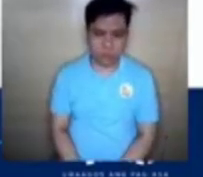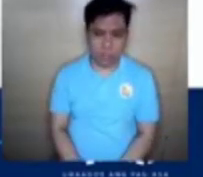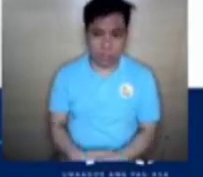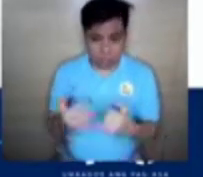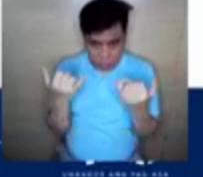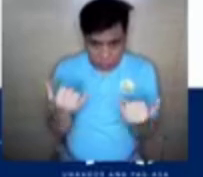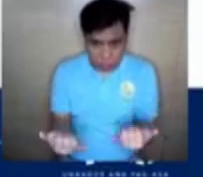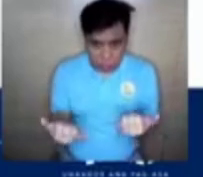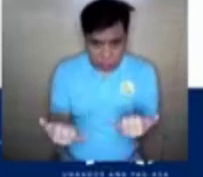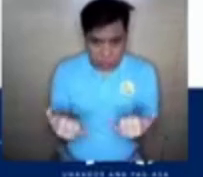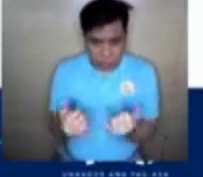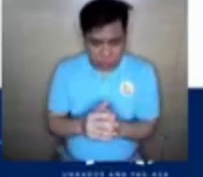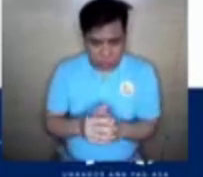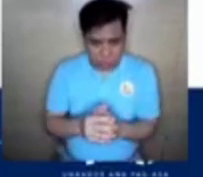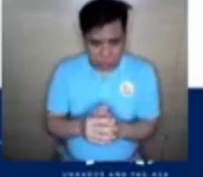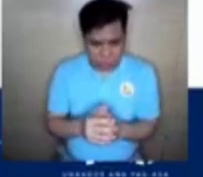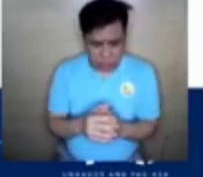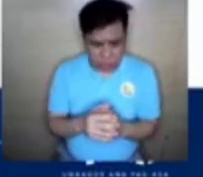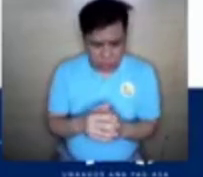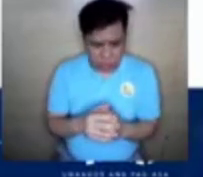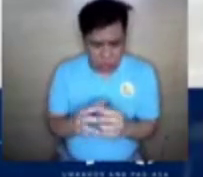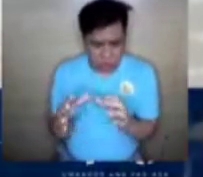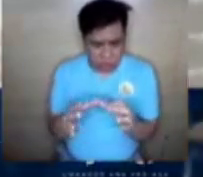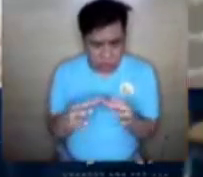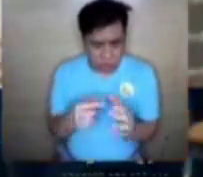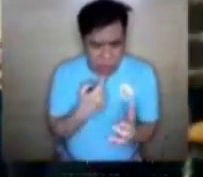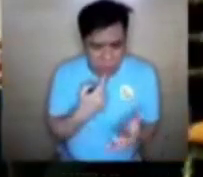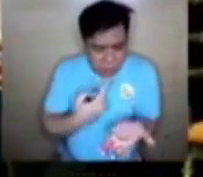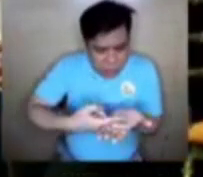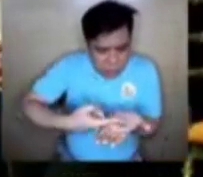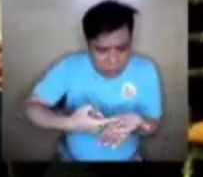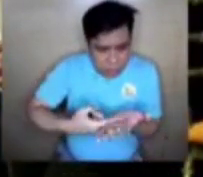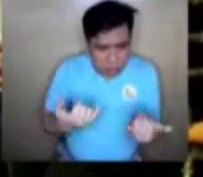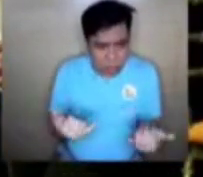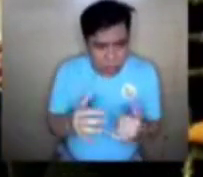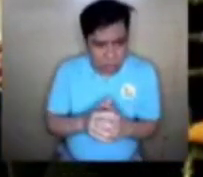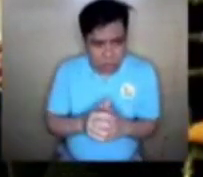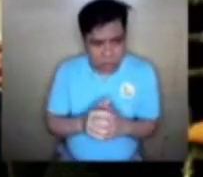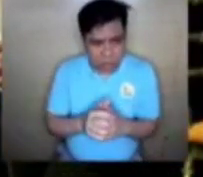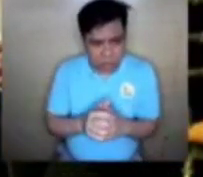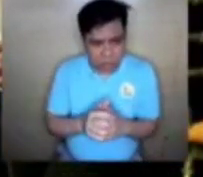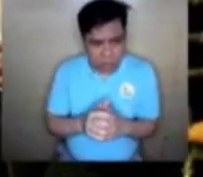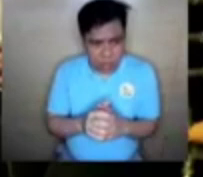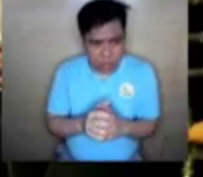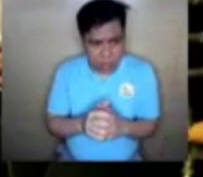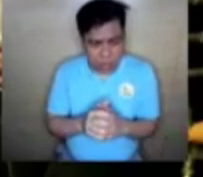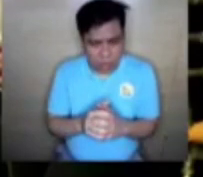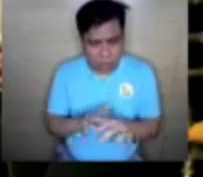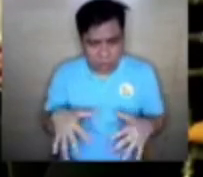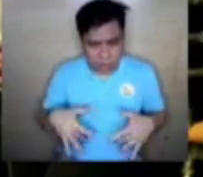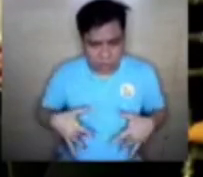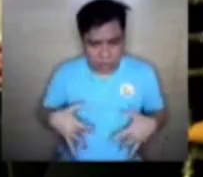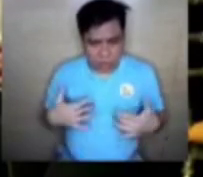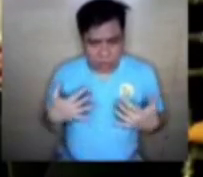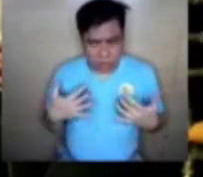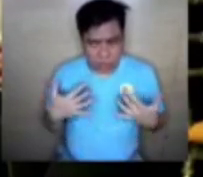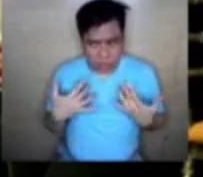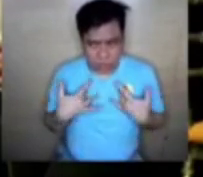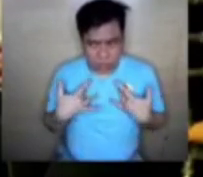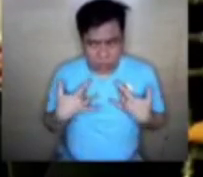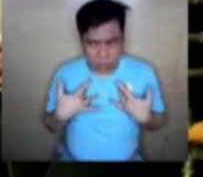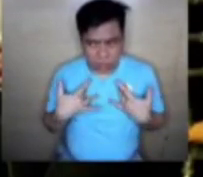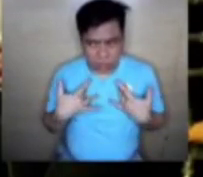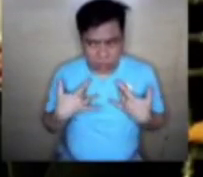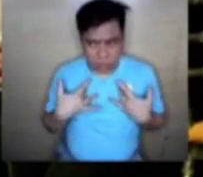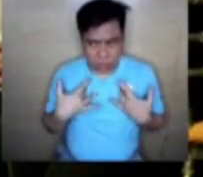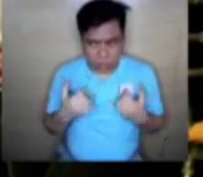Ngayon, ang madalas pong pinag-uusapan natin ay yung tinatawag na light at the end of the tunnel. Light at the end of the